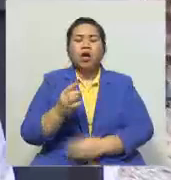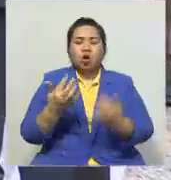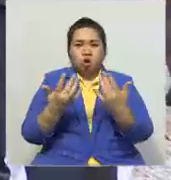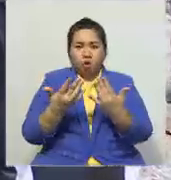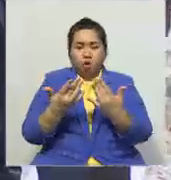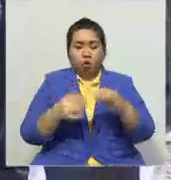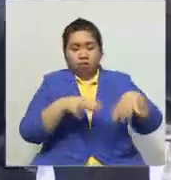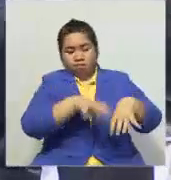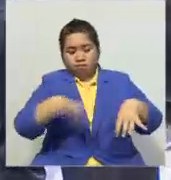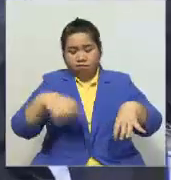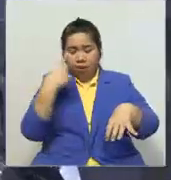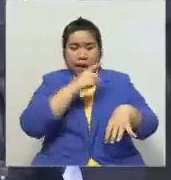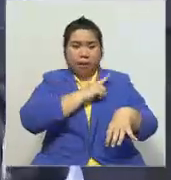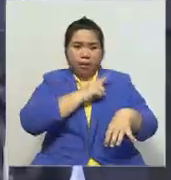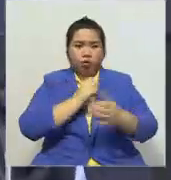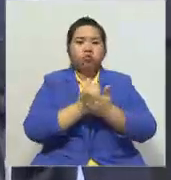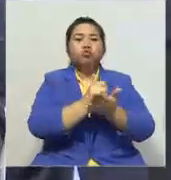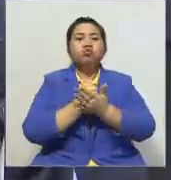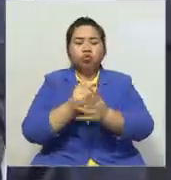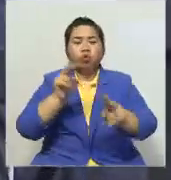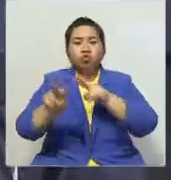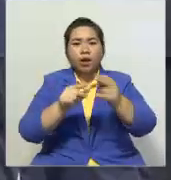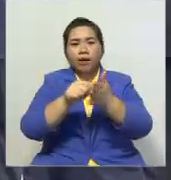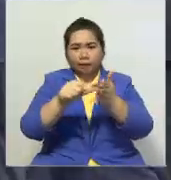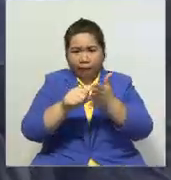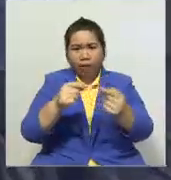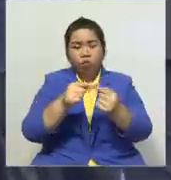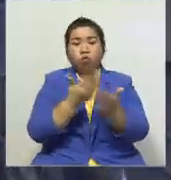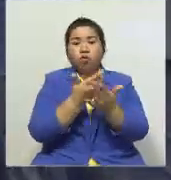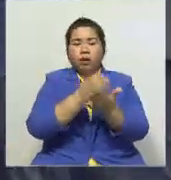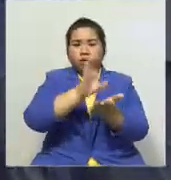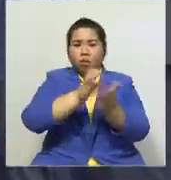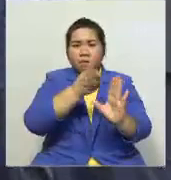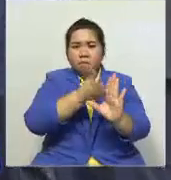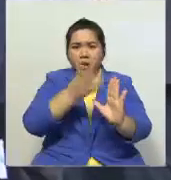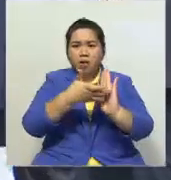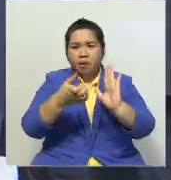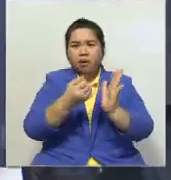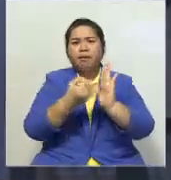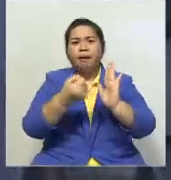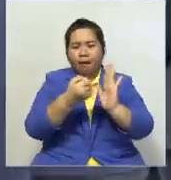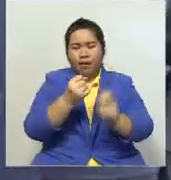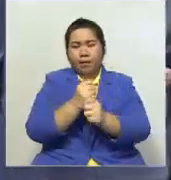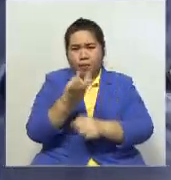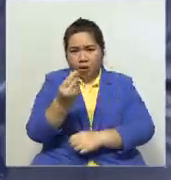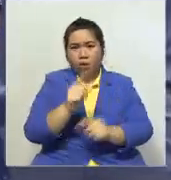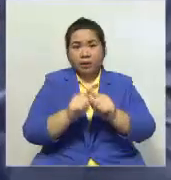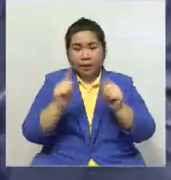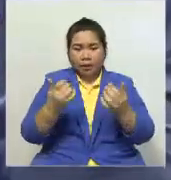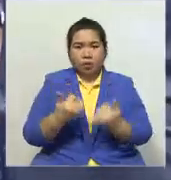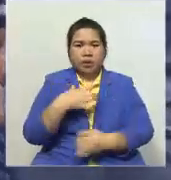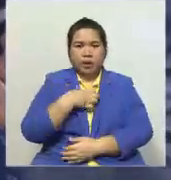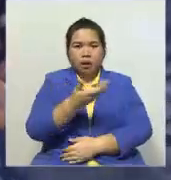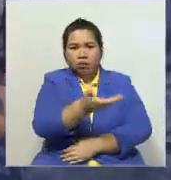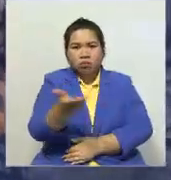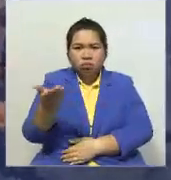งานที่เกี่ยวข้องเข้าไปดูแลและแก้ไขปัญหาให้การเบิกจ่ายงบประมาณต่างๆนั้นรวดเร็วมากยิ่งขึ้นแต่ในขณะเดียวกันก็อยากให้ทุก